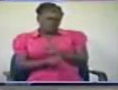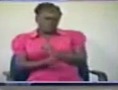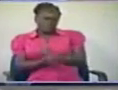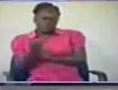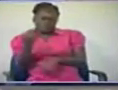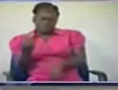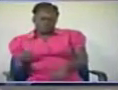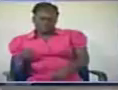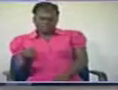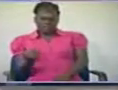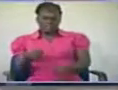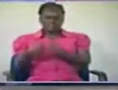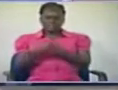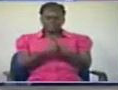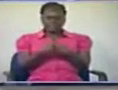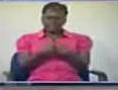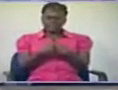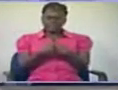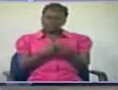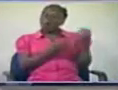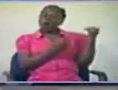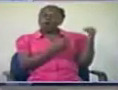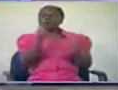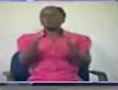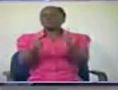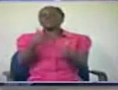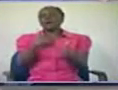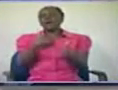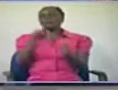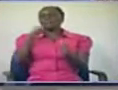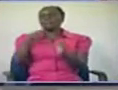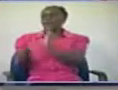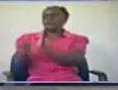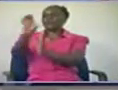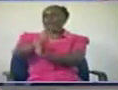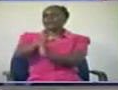aliye kule nje aliye na changamoto za kimaumbile ana matumaini gani katika mfumo huu pia unaokuja?